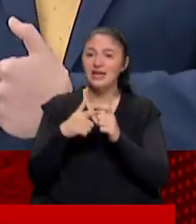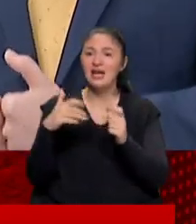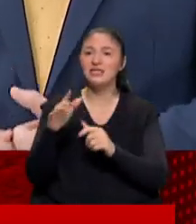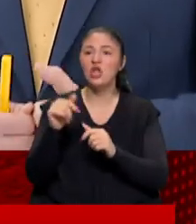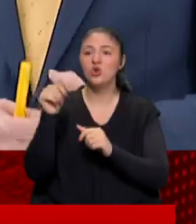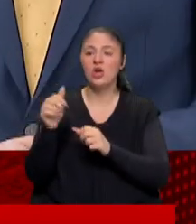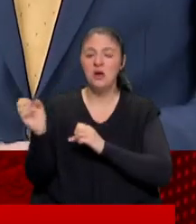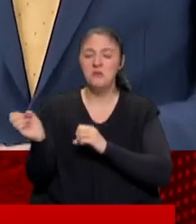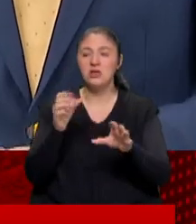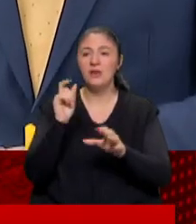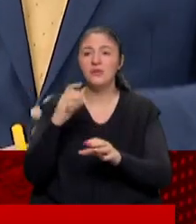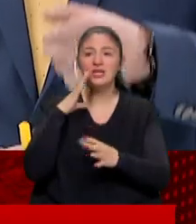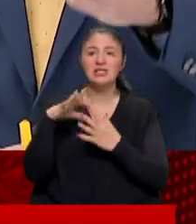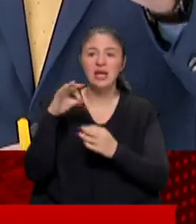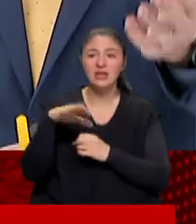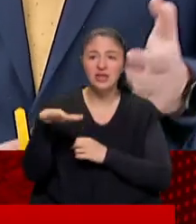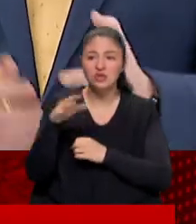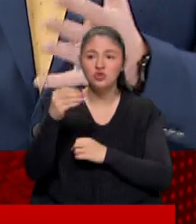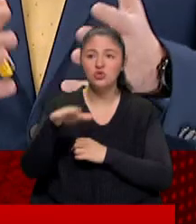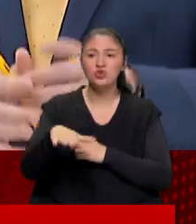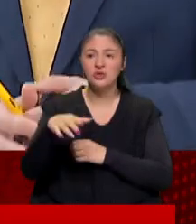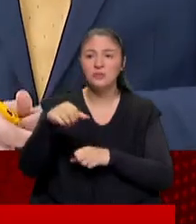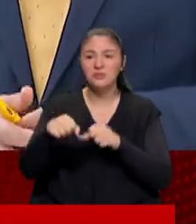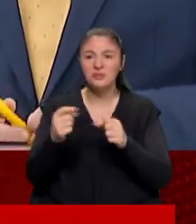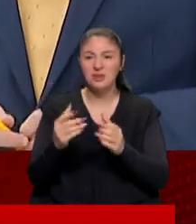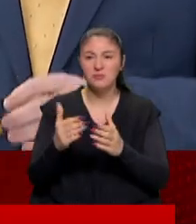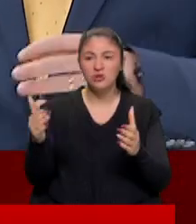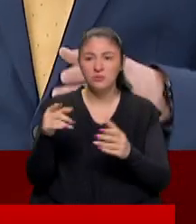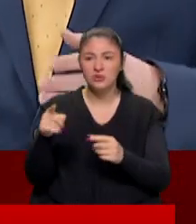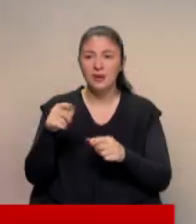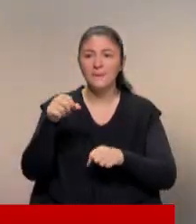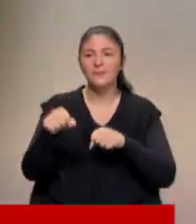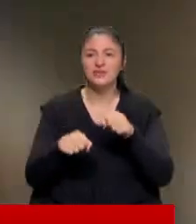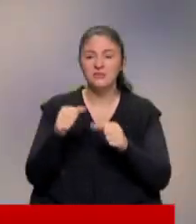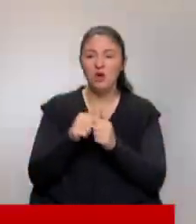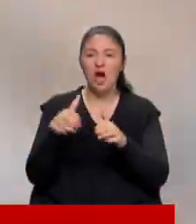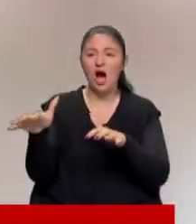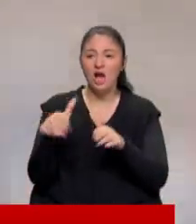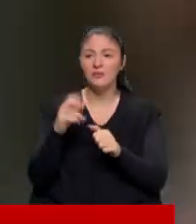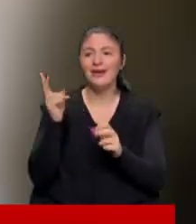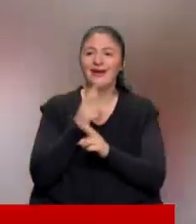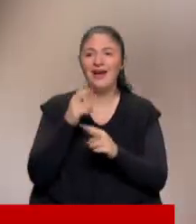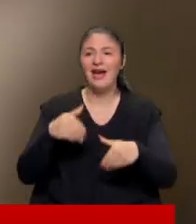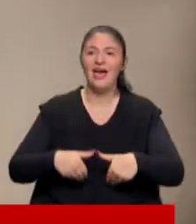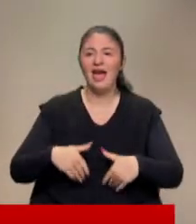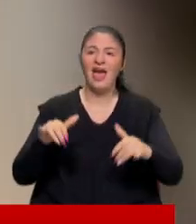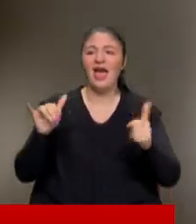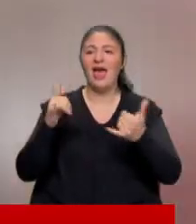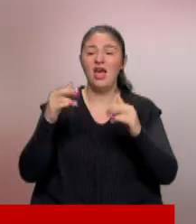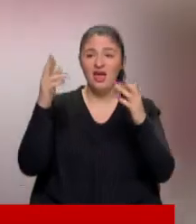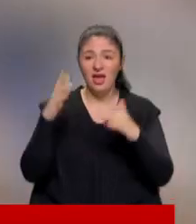şeridinin güneyine sürdükleri insanların çocuk bisikletinden biraz büyük bunlar. Bisikletleriyle böyle alıp gülerek, kahkahalar atarak